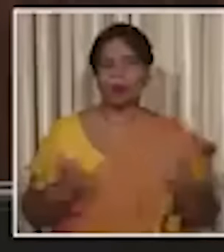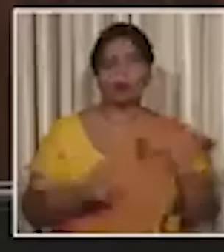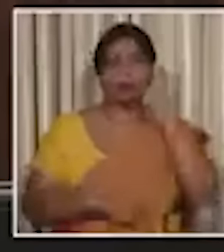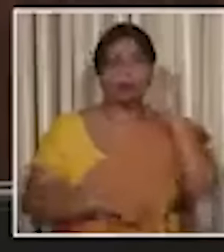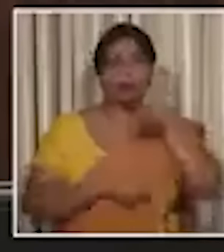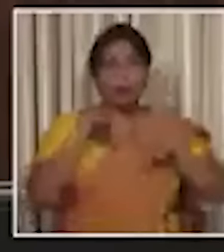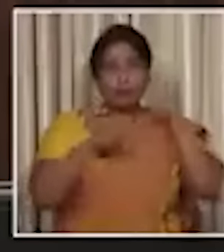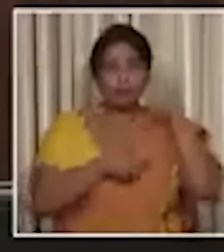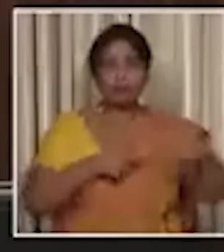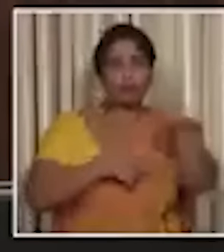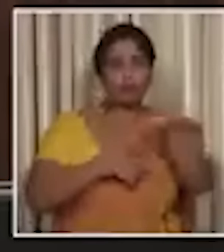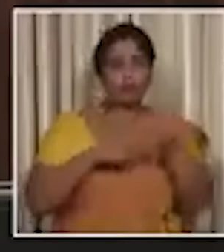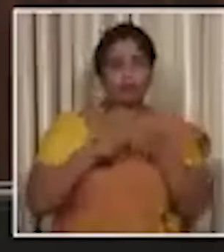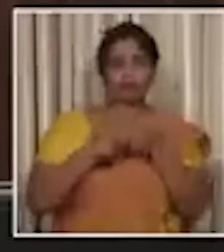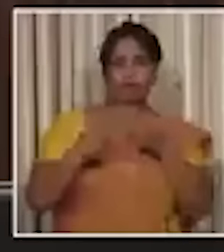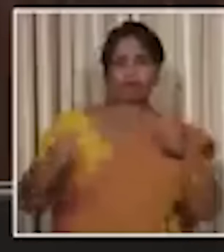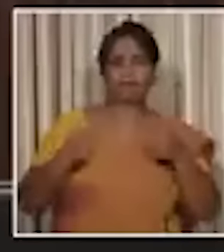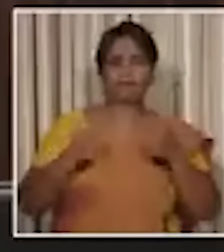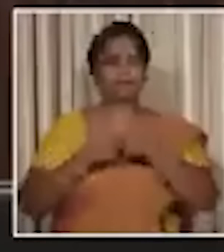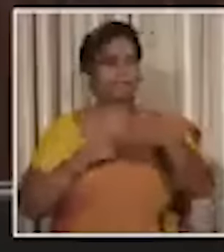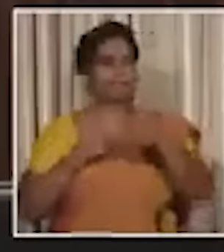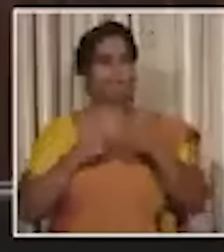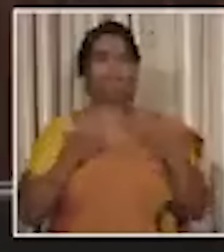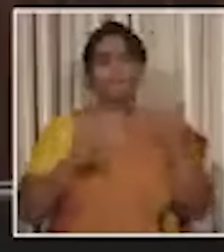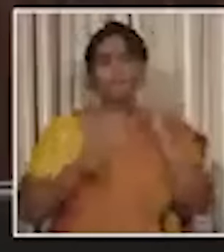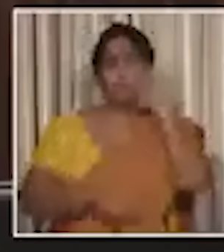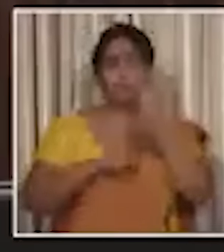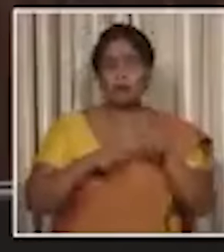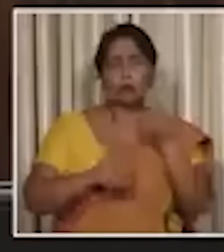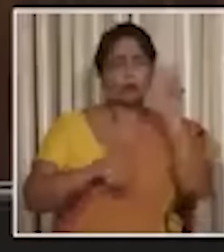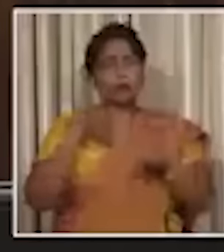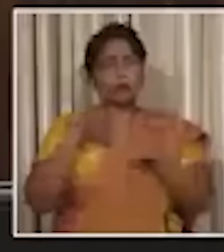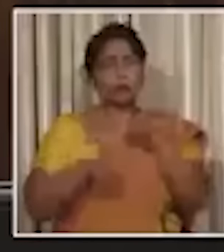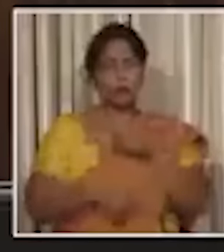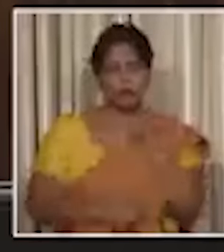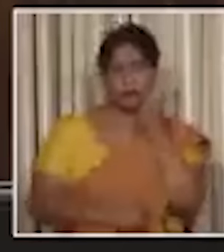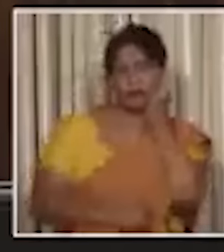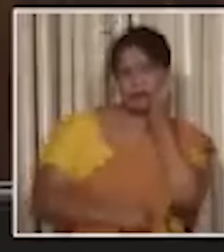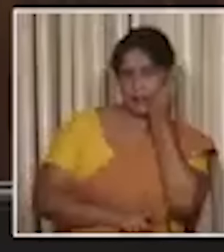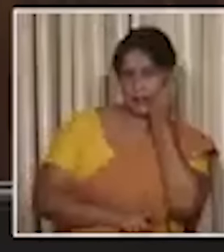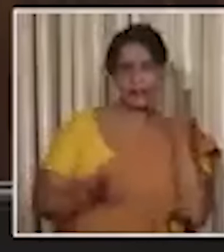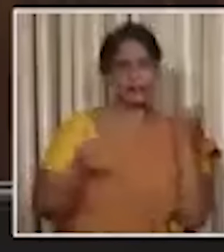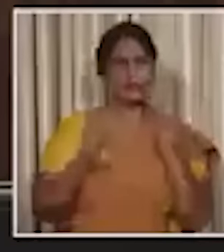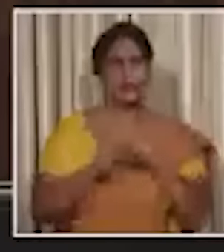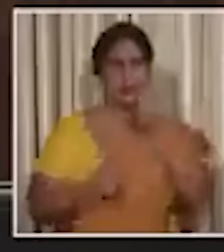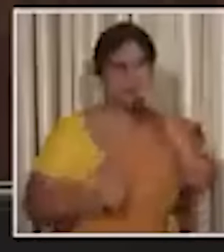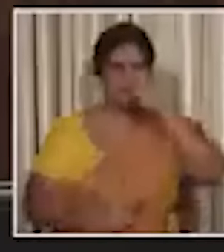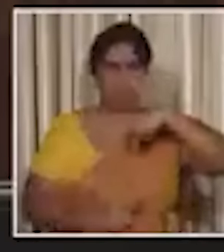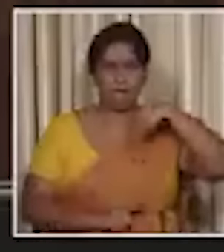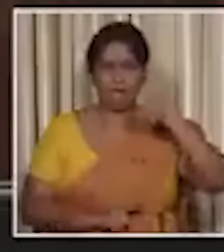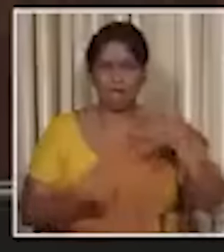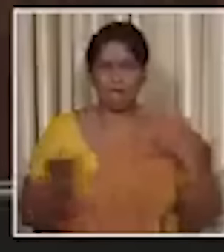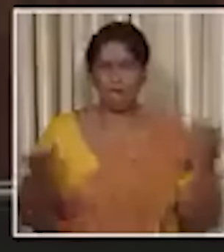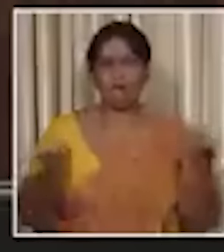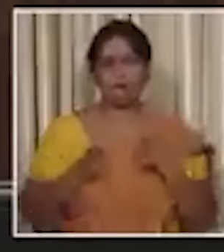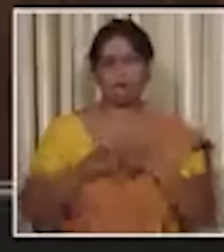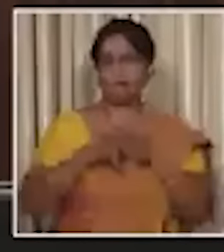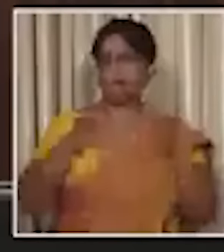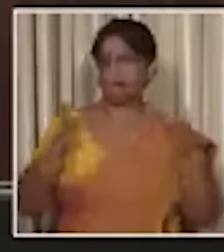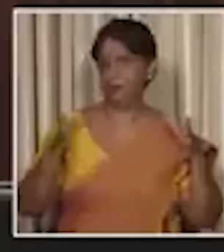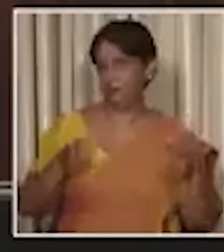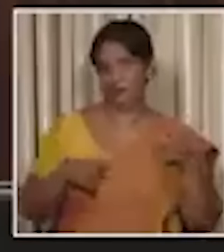ஒரு மறைமுகமான ஒரு குகையாகவே இது இருக்கும். புதிய தொழில்நுட்பம் ஊடகத்தில் ஏற்பட்டிருக்கின்றதான